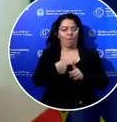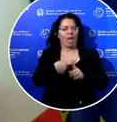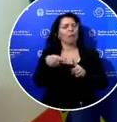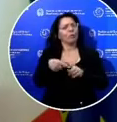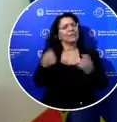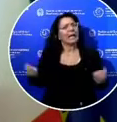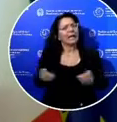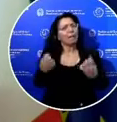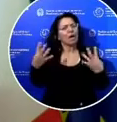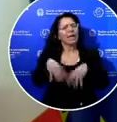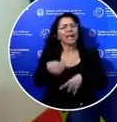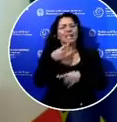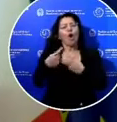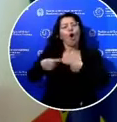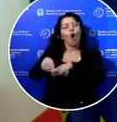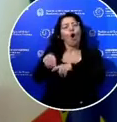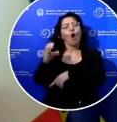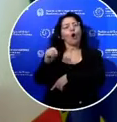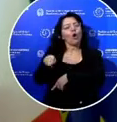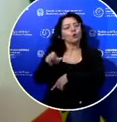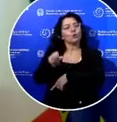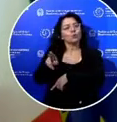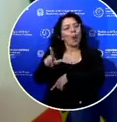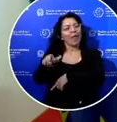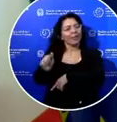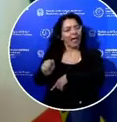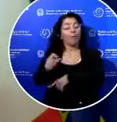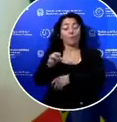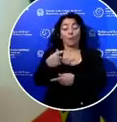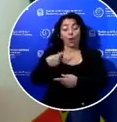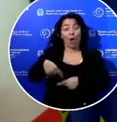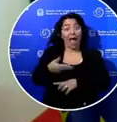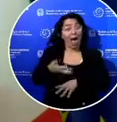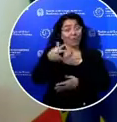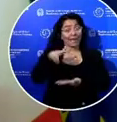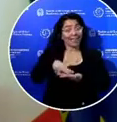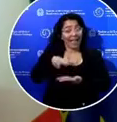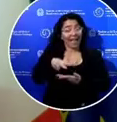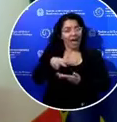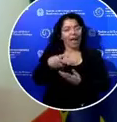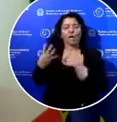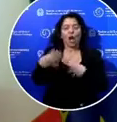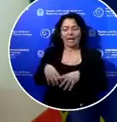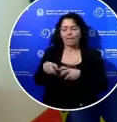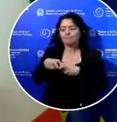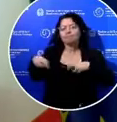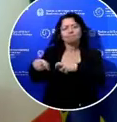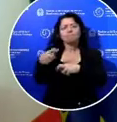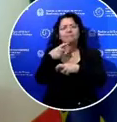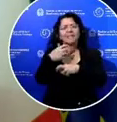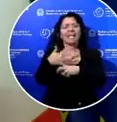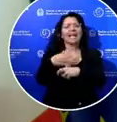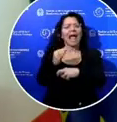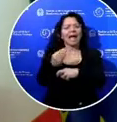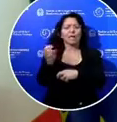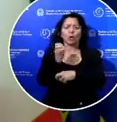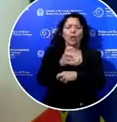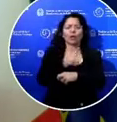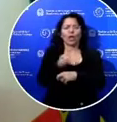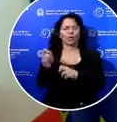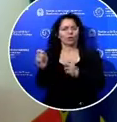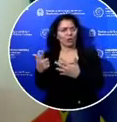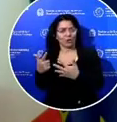La Consulta è un organismo che è stato istituito presso l'autorità garante, formato da ragazzi tra i 14 e i 17 anni